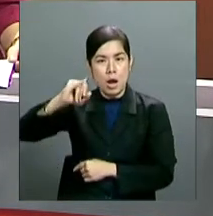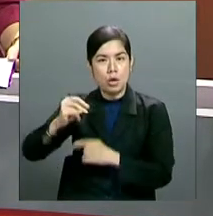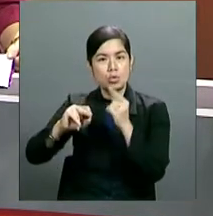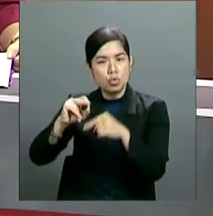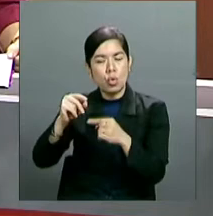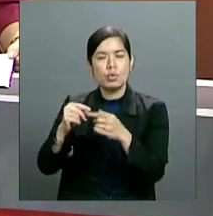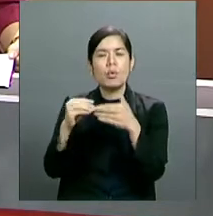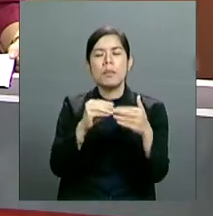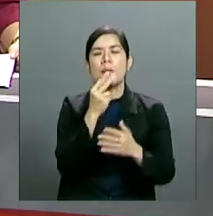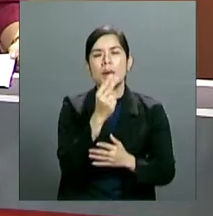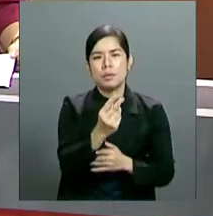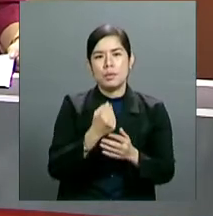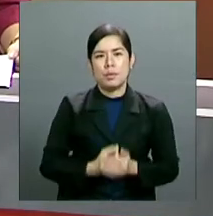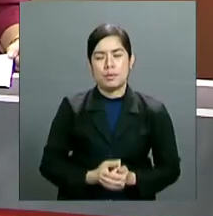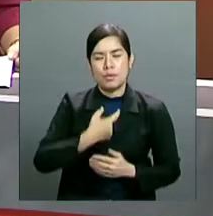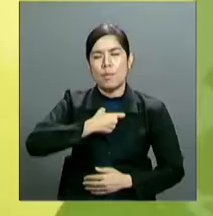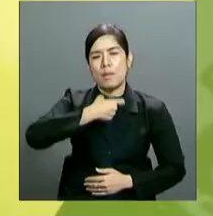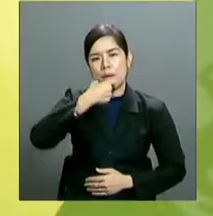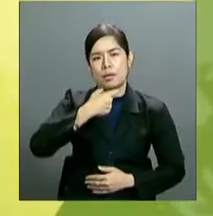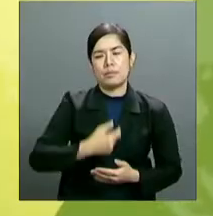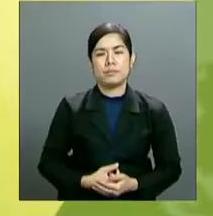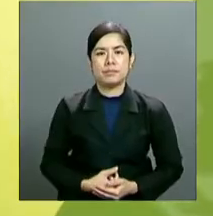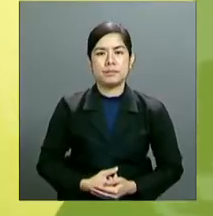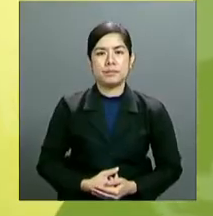าน้อยในจังหวัดแม่ฮ่องสอนกันค่ะ